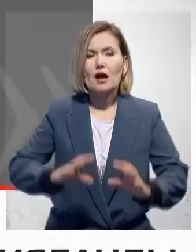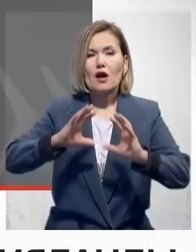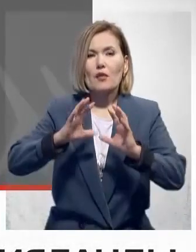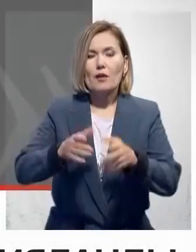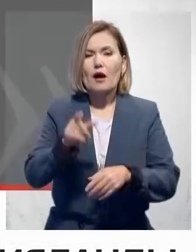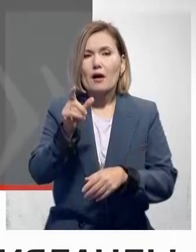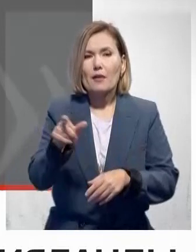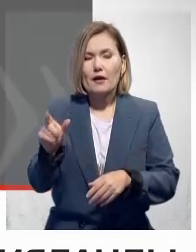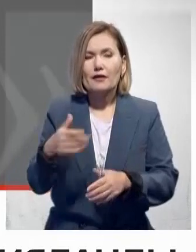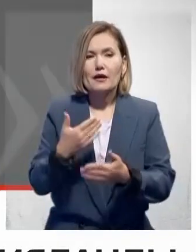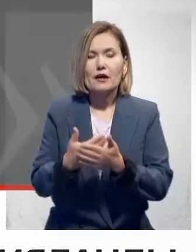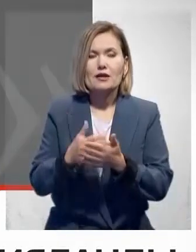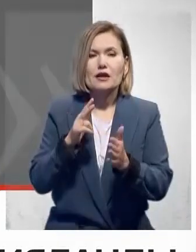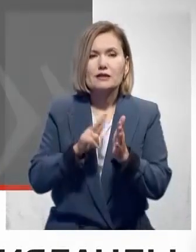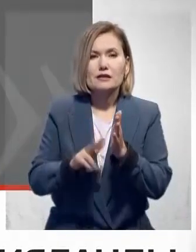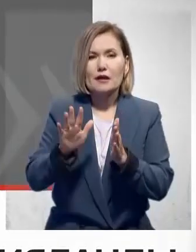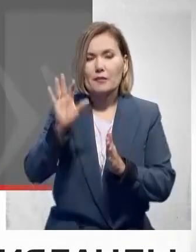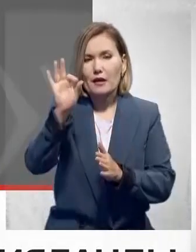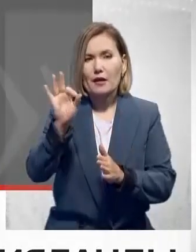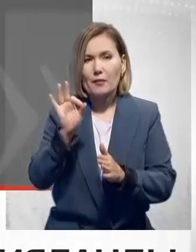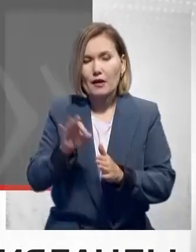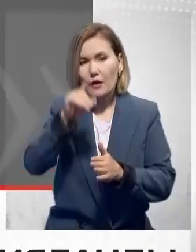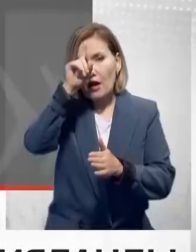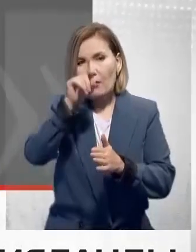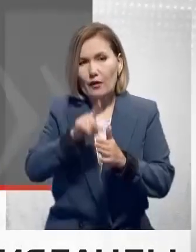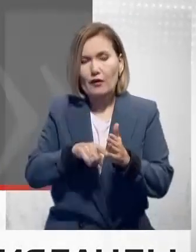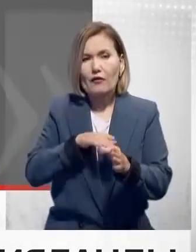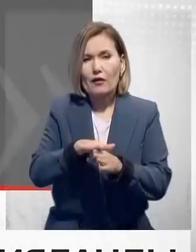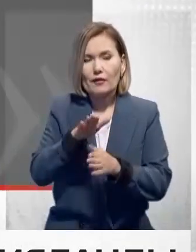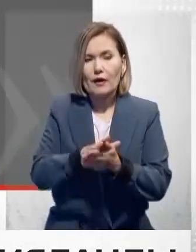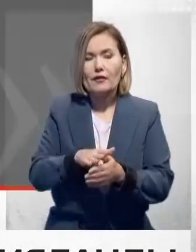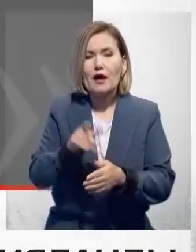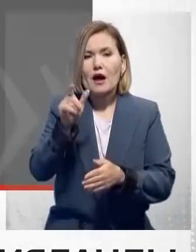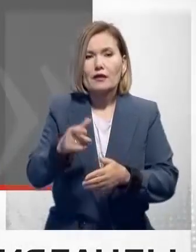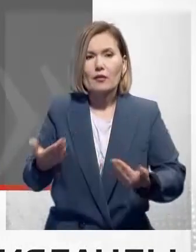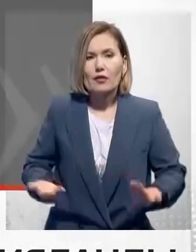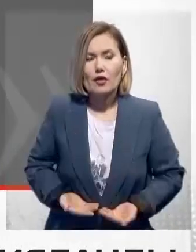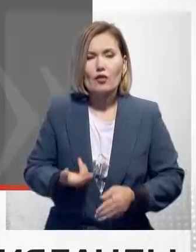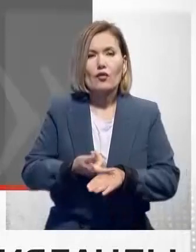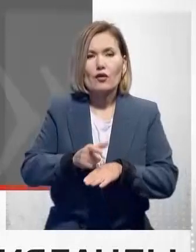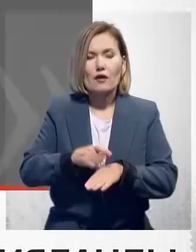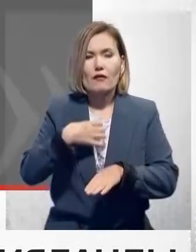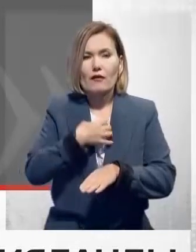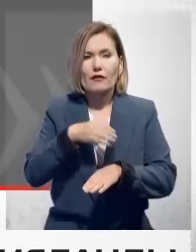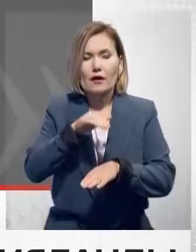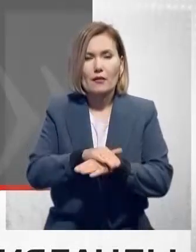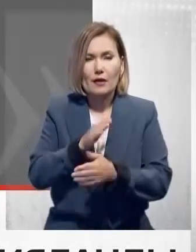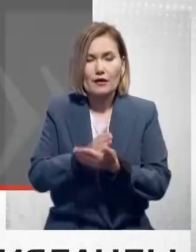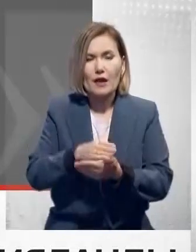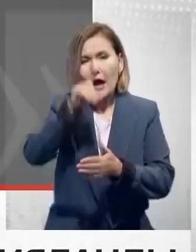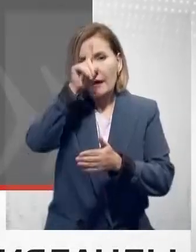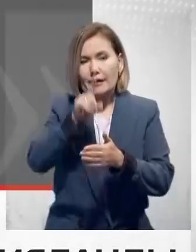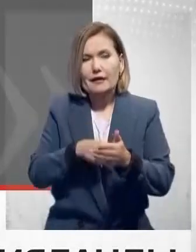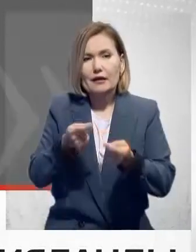Дүниежүзіндегі адамдардың шамамен 85% белгілі бір дінді ұстанады. Бұл адам өміріндегі маңызды фактор. Сондықтан діни көшбасшылар жаһандық